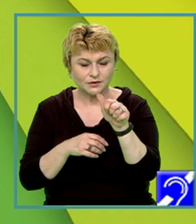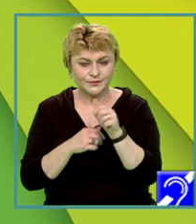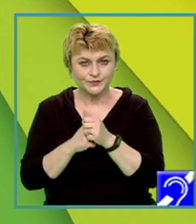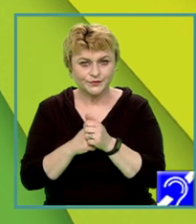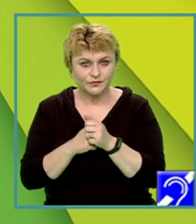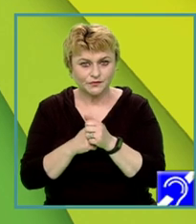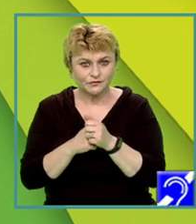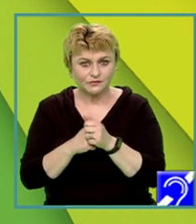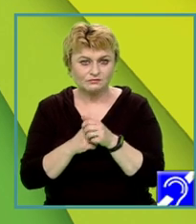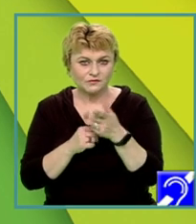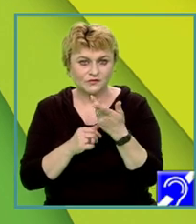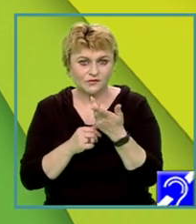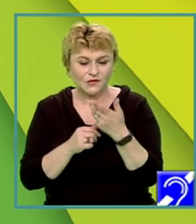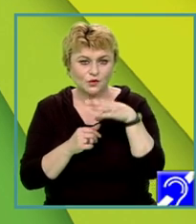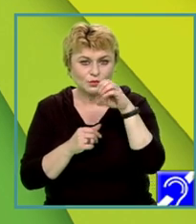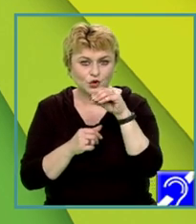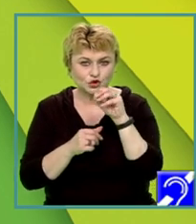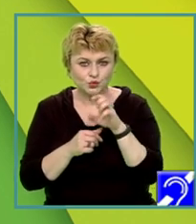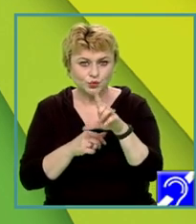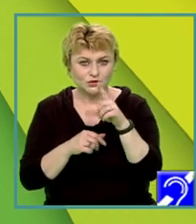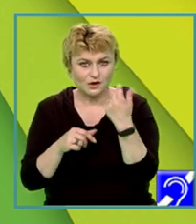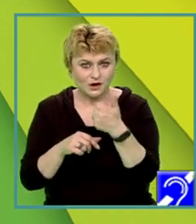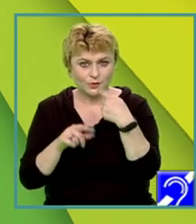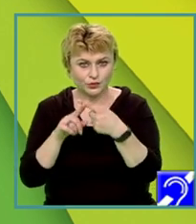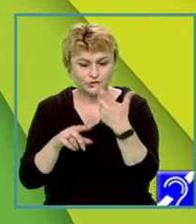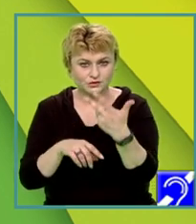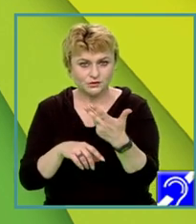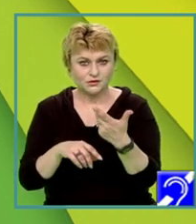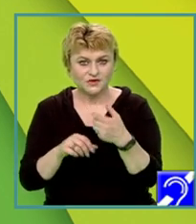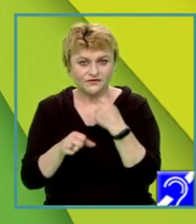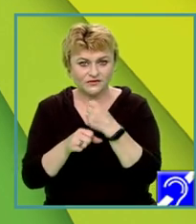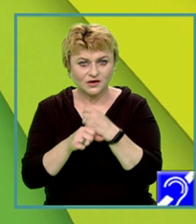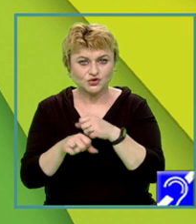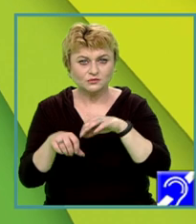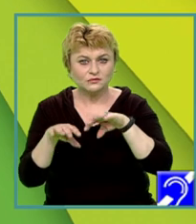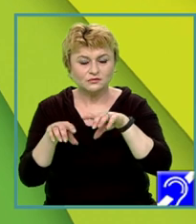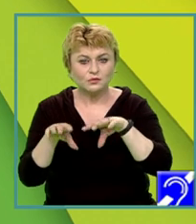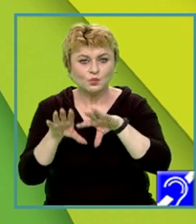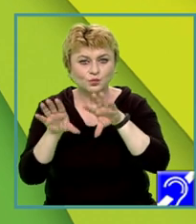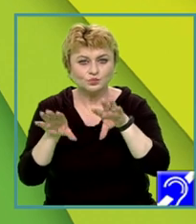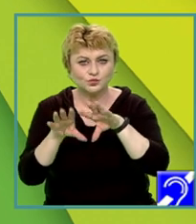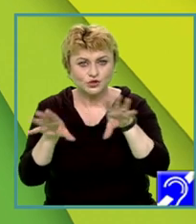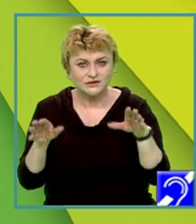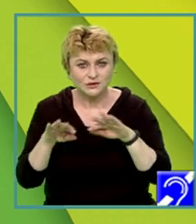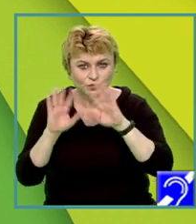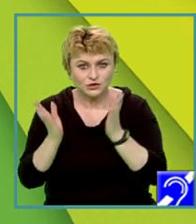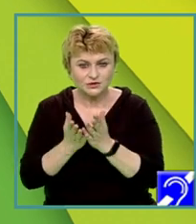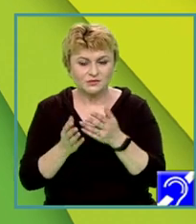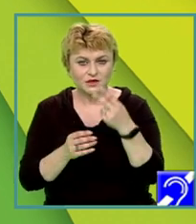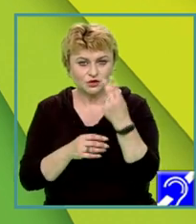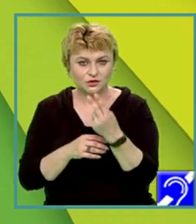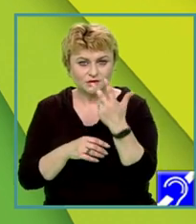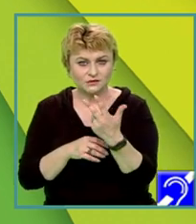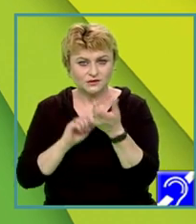expresia modul de a plus trei face parte din mulțimea 5 2 3 sau 4